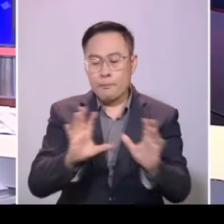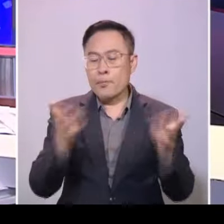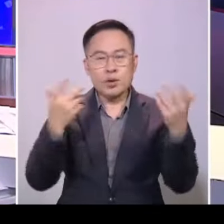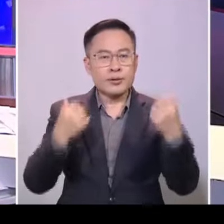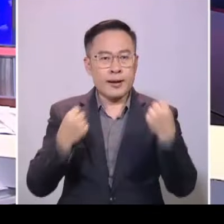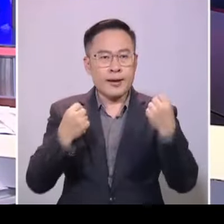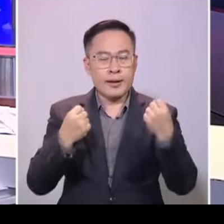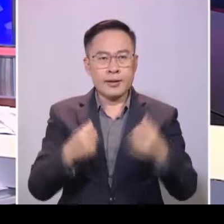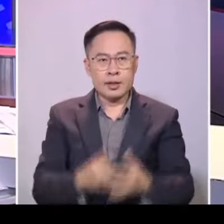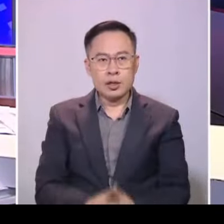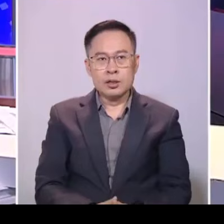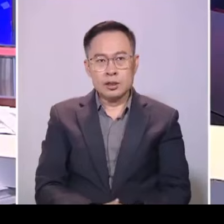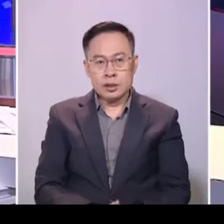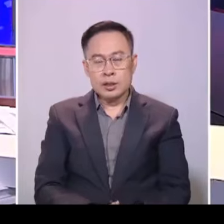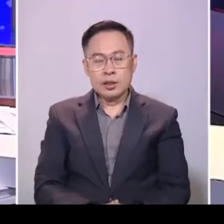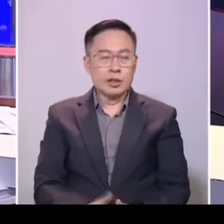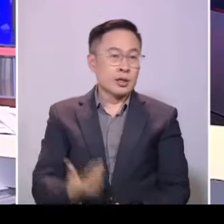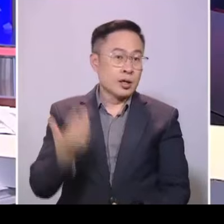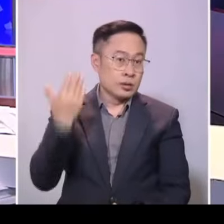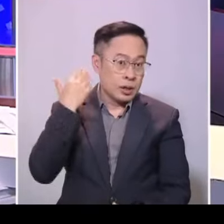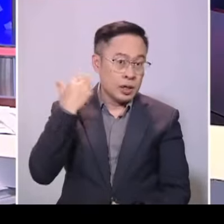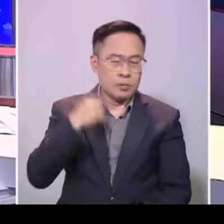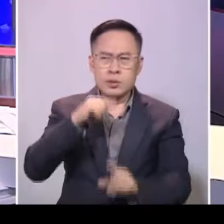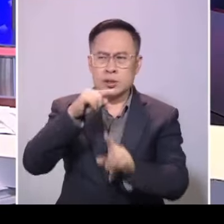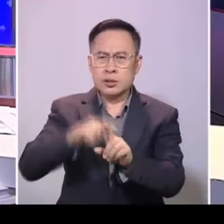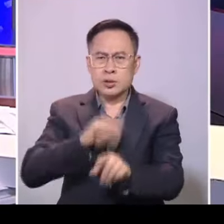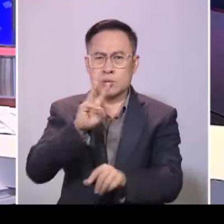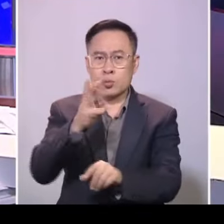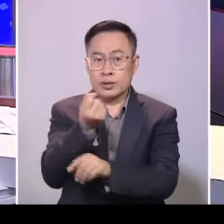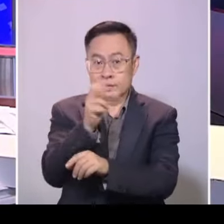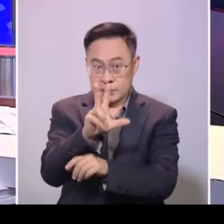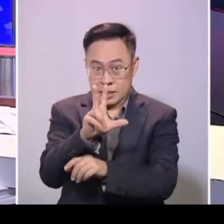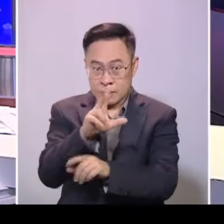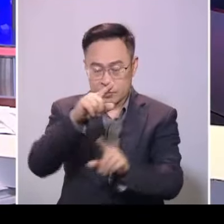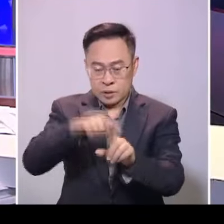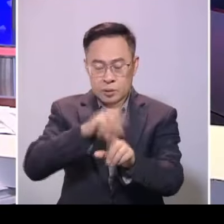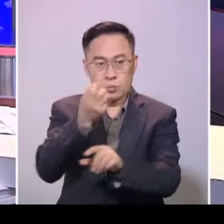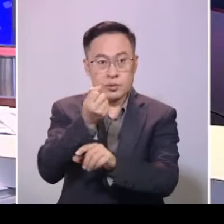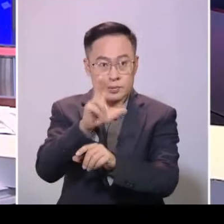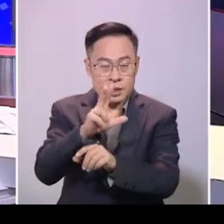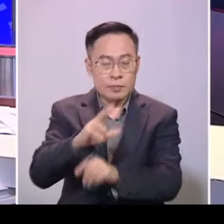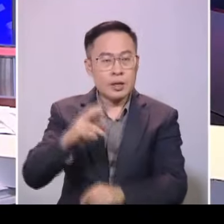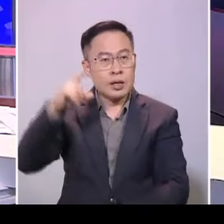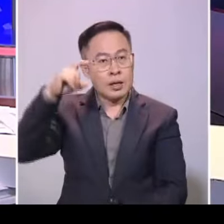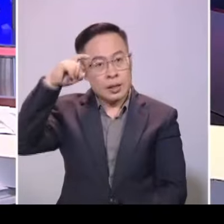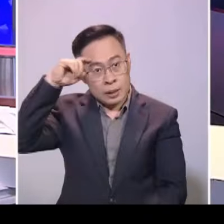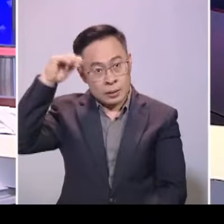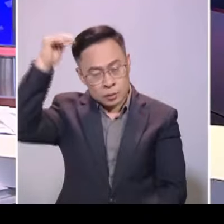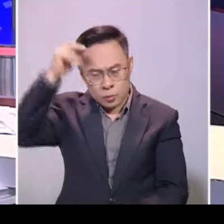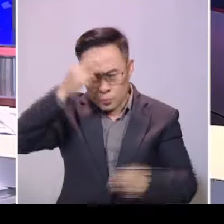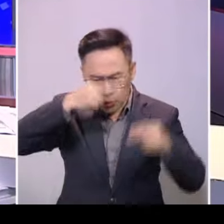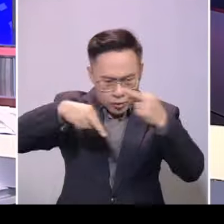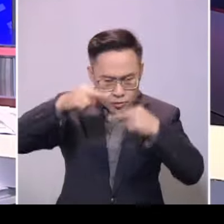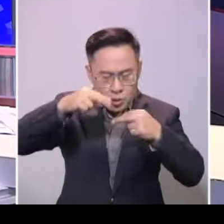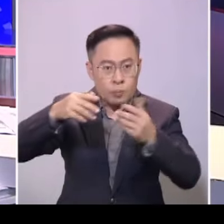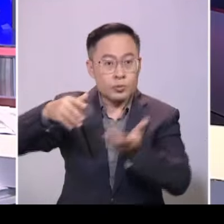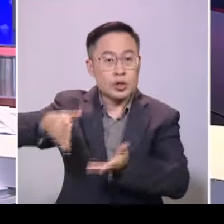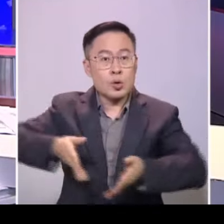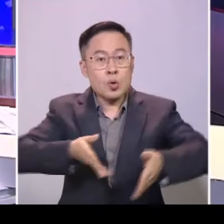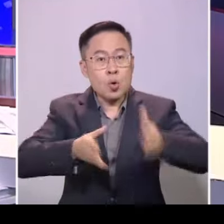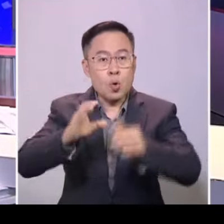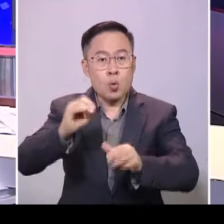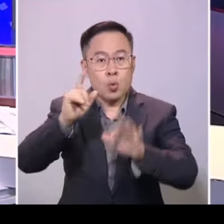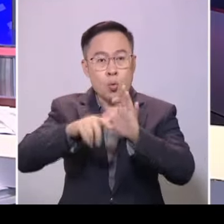บอกว่าจริงๆแล้วเนี่ยผมมีอาการจำได้ไหมคะตั้งแต่13มิถุนายนท่านลงไปที่คลองโอ่งอ่างท่านบอกว่าท่านมีอาการตั้งแต่วันนั้นแล้ว